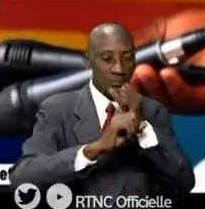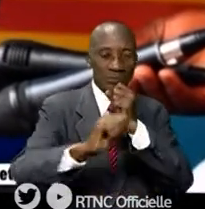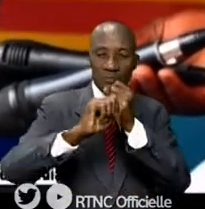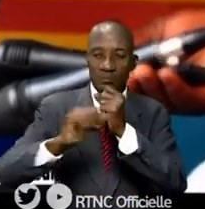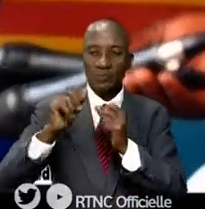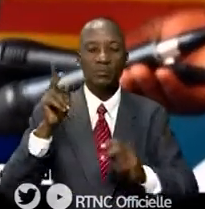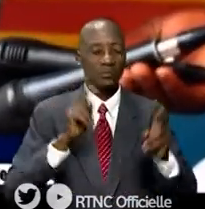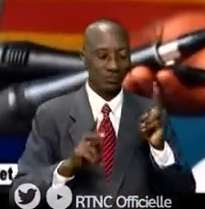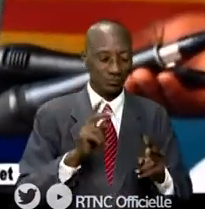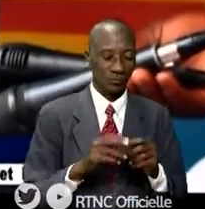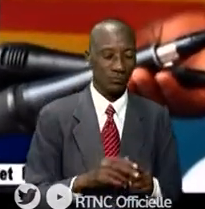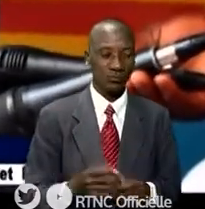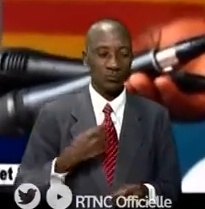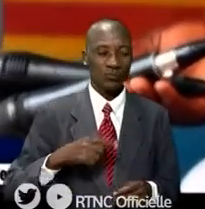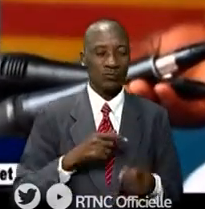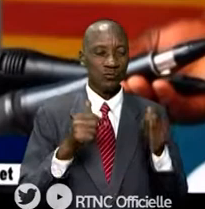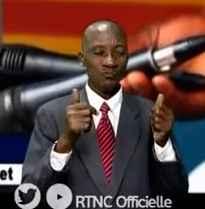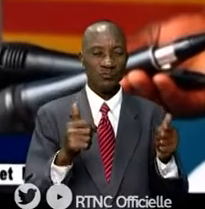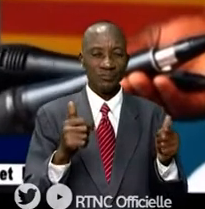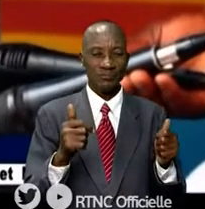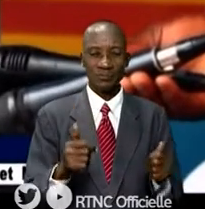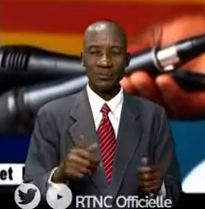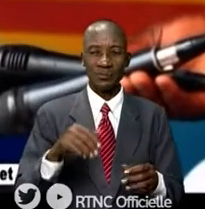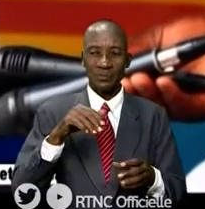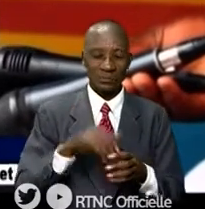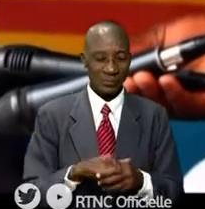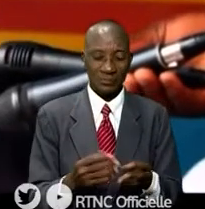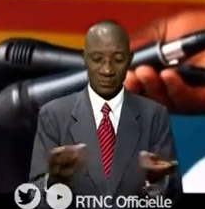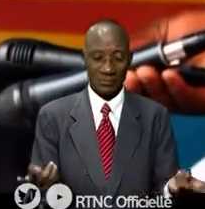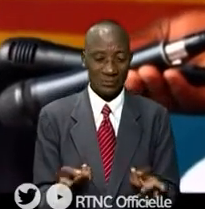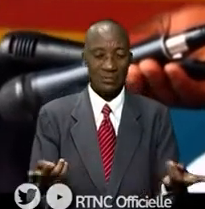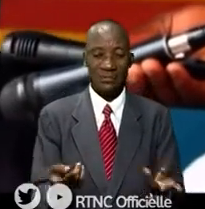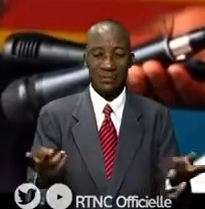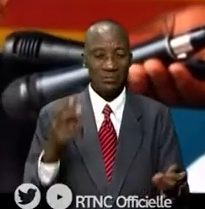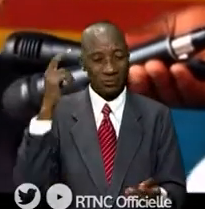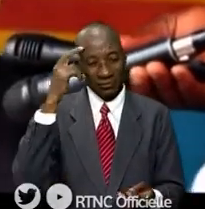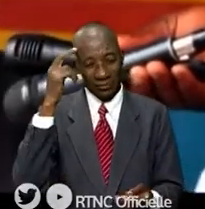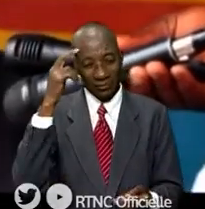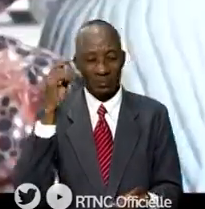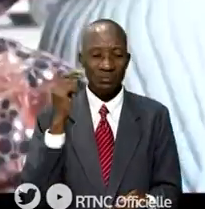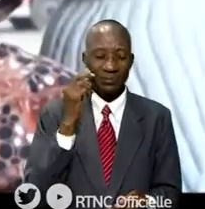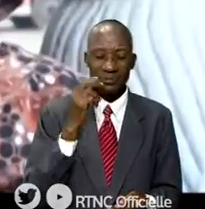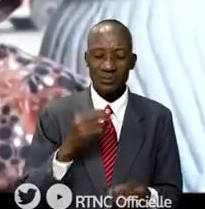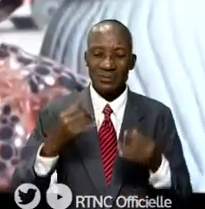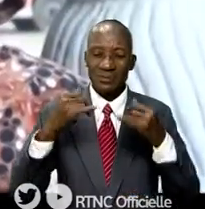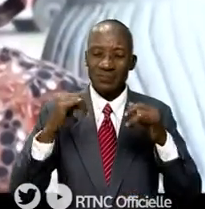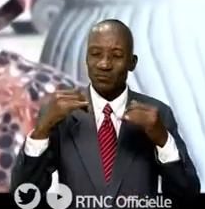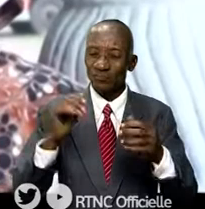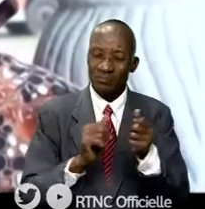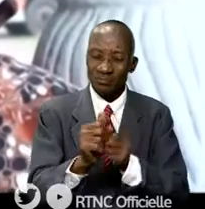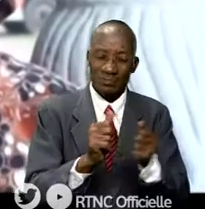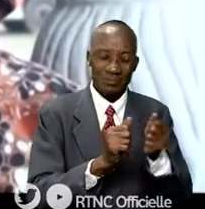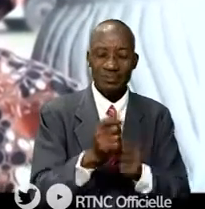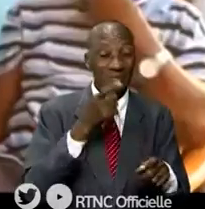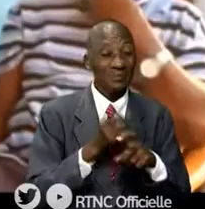de vivre dans des contrées où l'information passe difficilement. Et il suffit donc que l'information passe